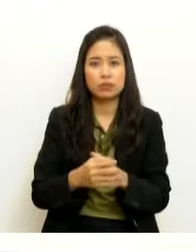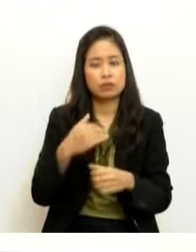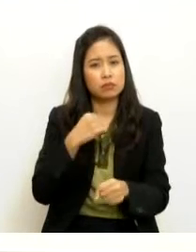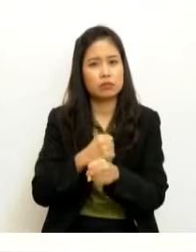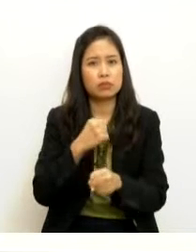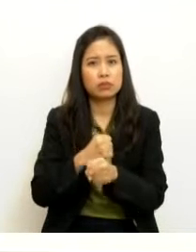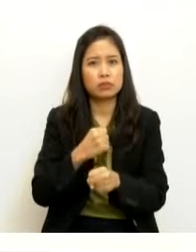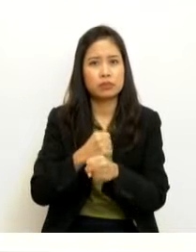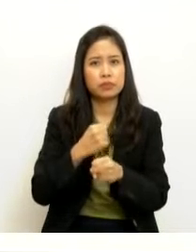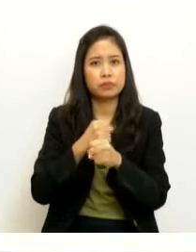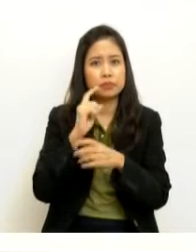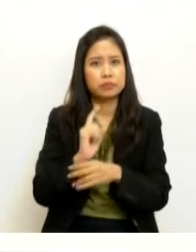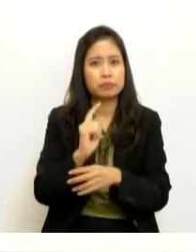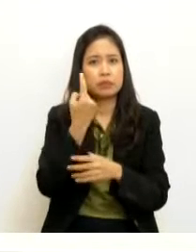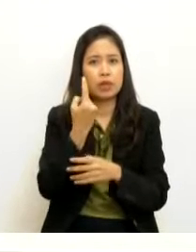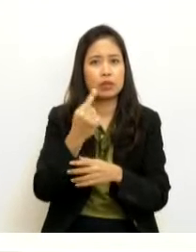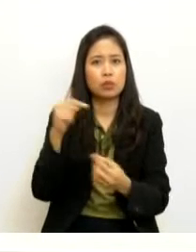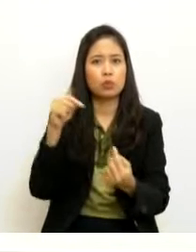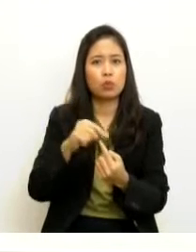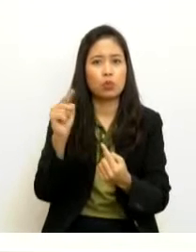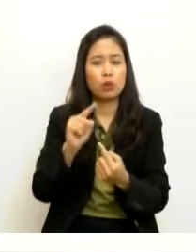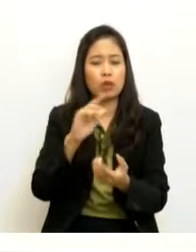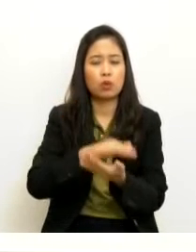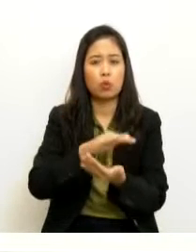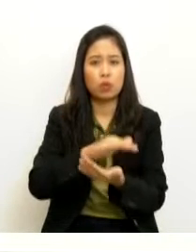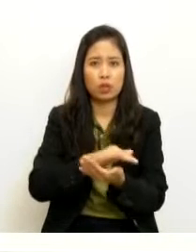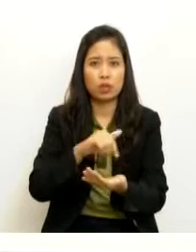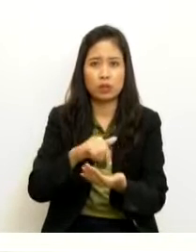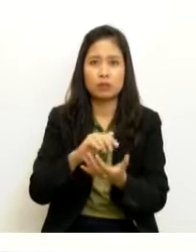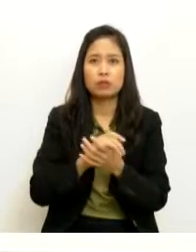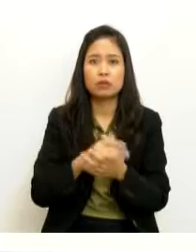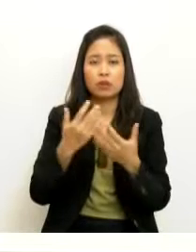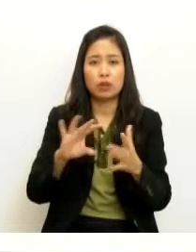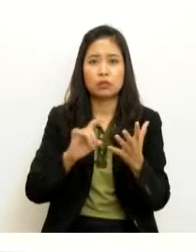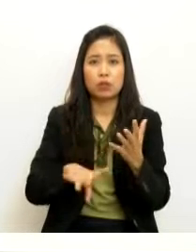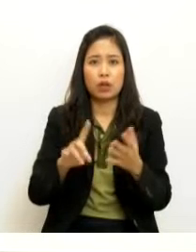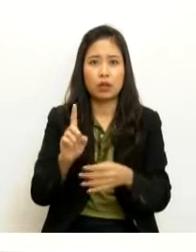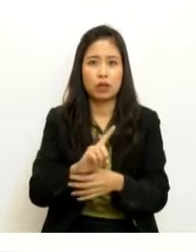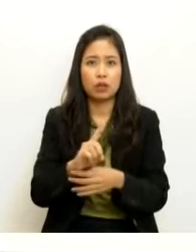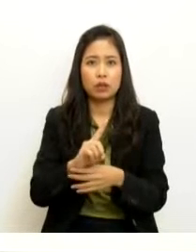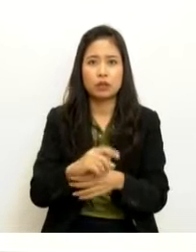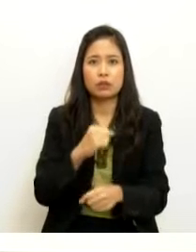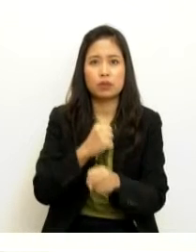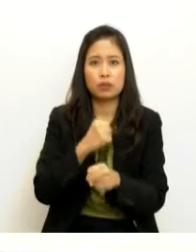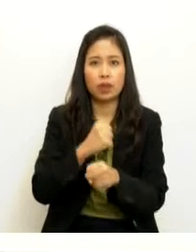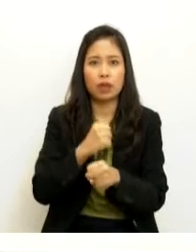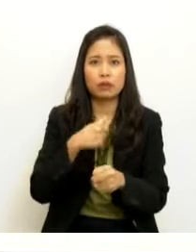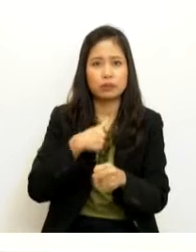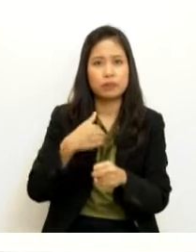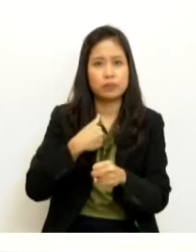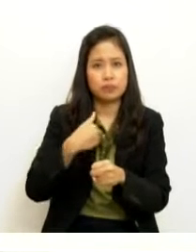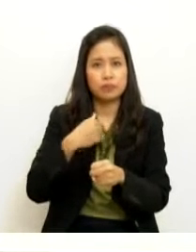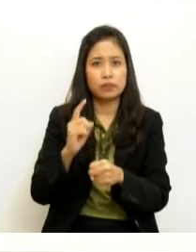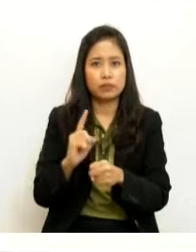ดขึ้นในภาวะงานของโรงเรียนแล้วประเด็นสุดท้ายนี่คือผมคิดว่างานที่มันเกิดขึ้นอีกงาน